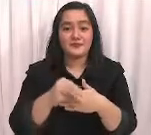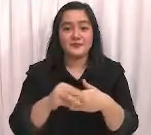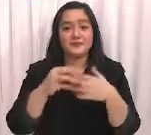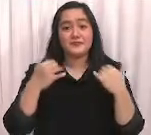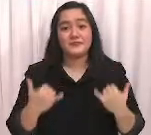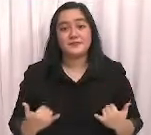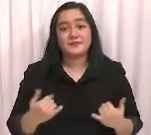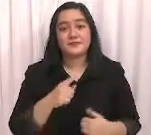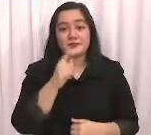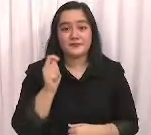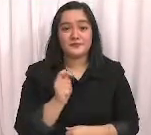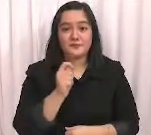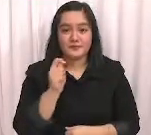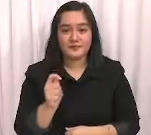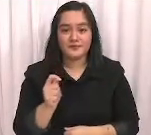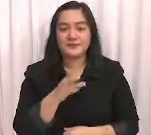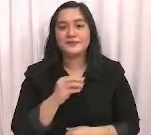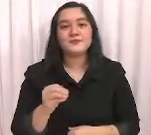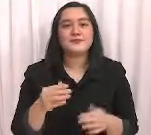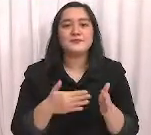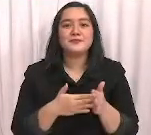Tuesday at muli pong